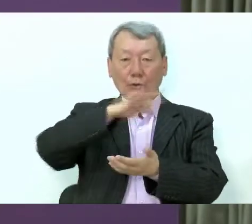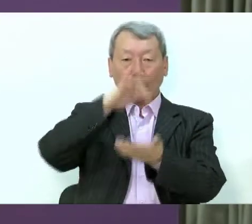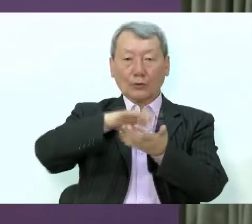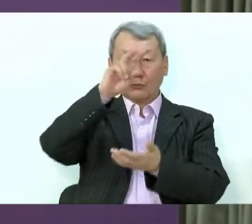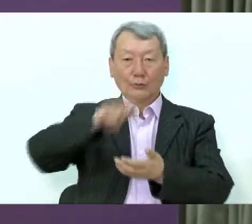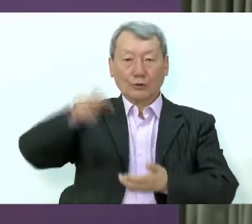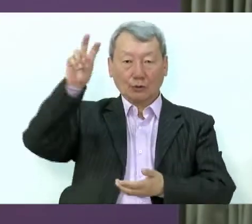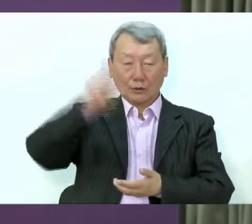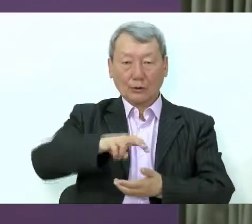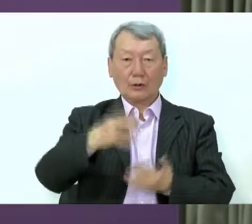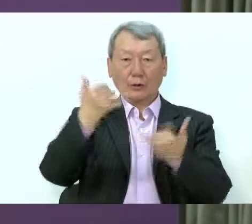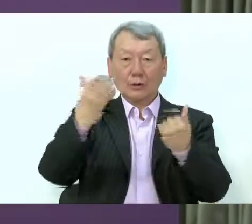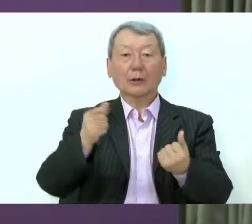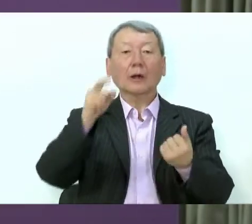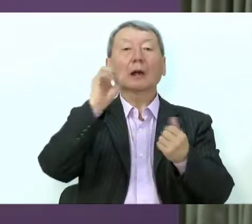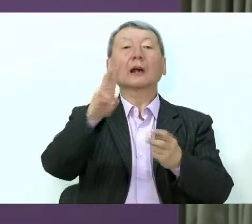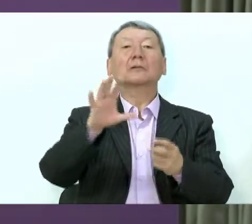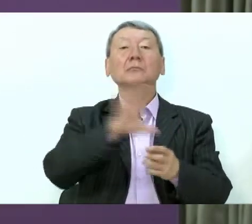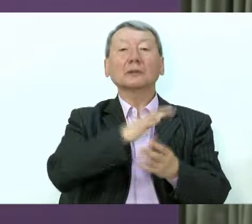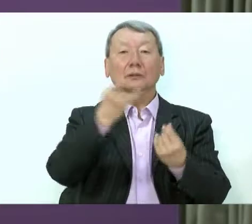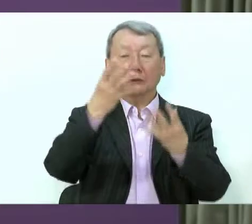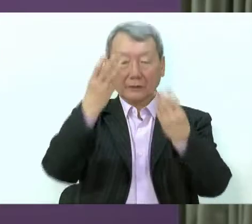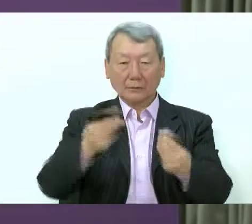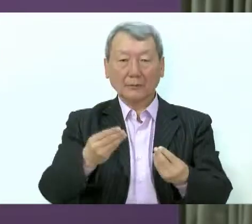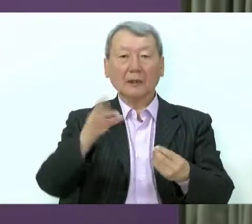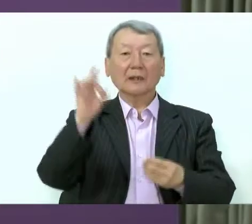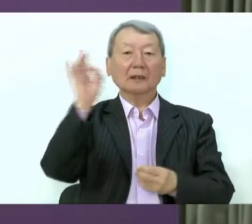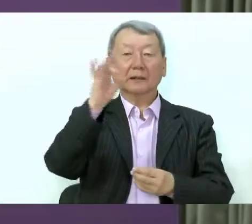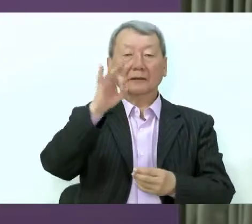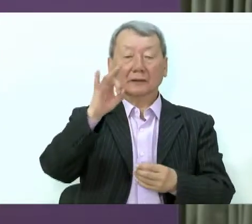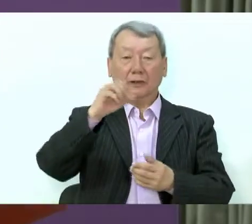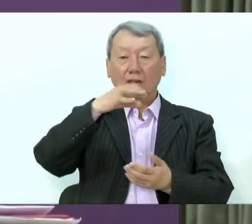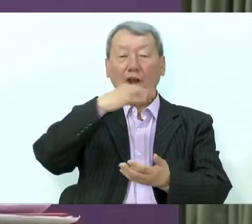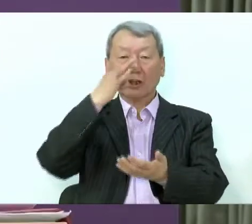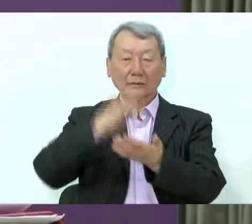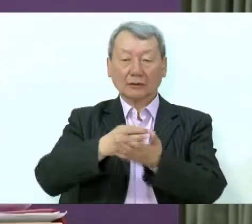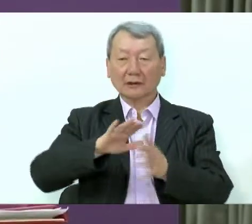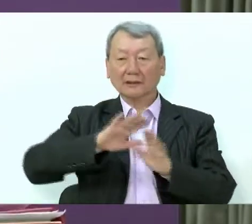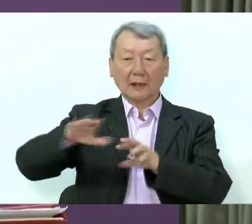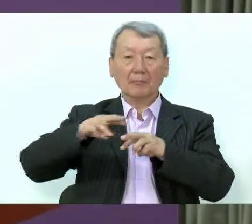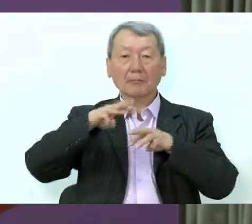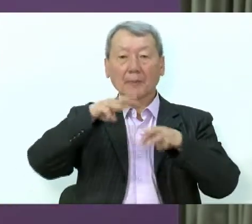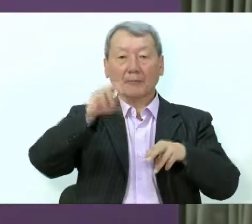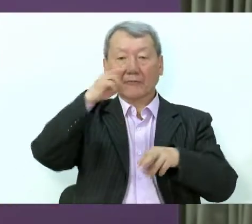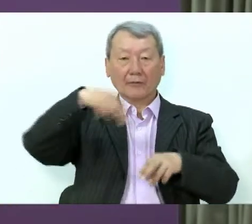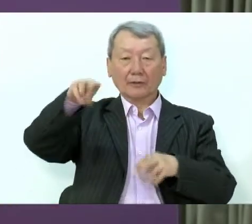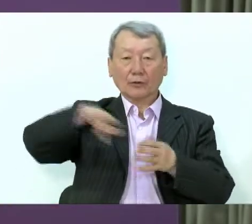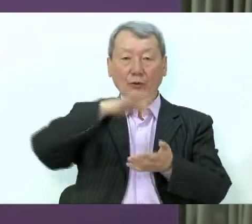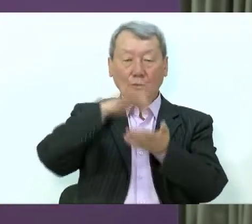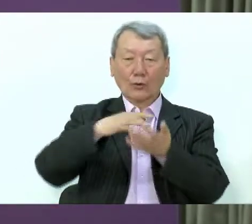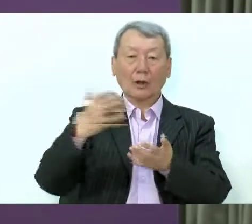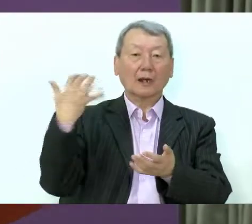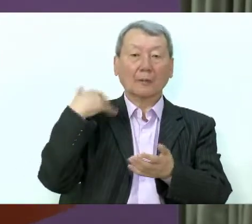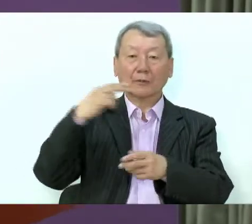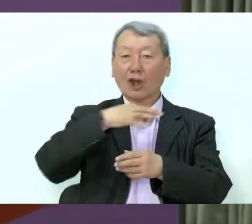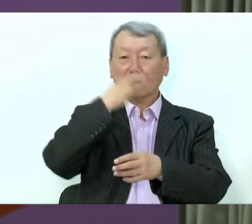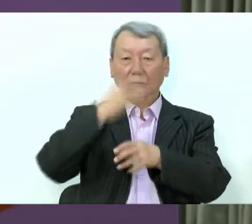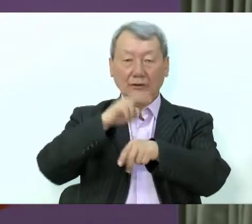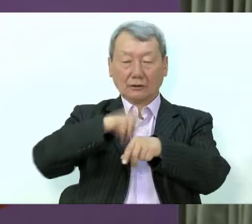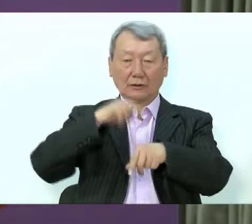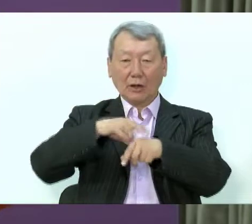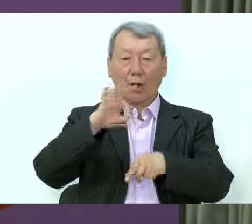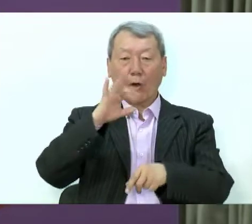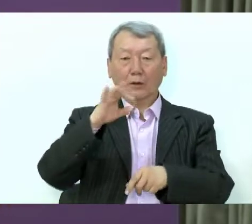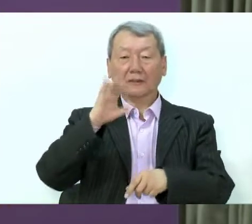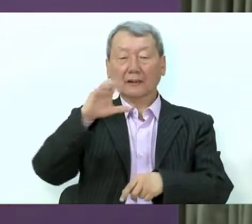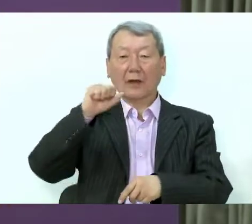шаарынын бүгүнкү күндөгү абалы тууралуу Кыргыз Республикасынын ички иштер министринин орун басары, Бишкек шаарынын коменданты